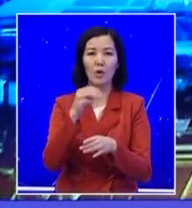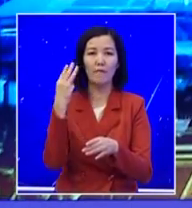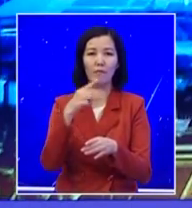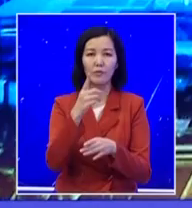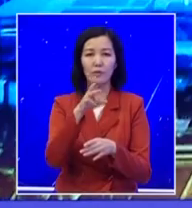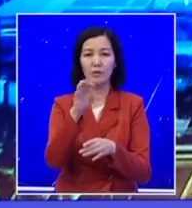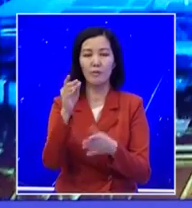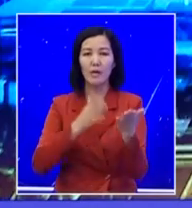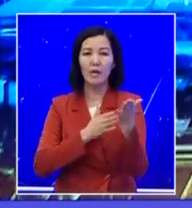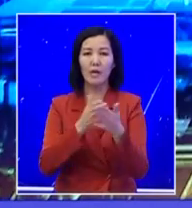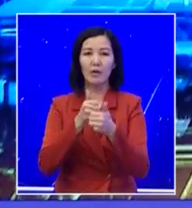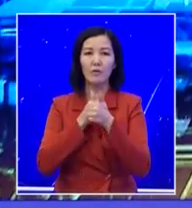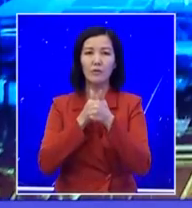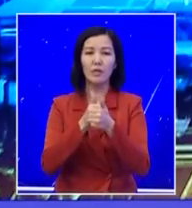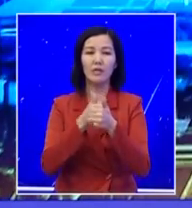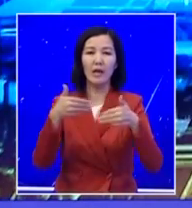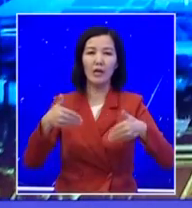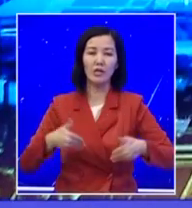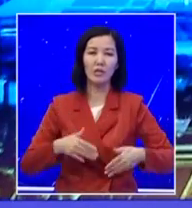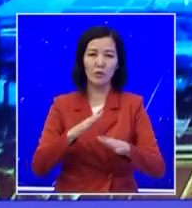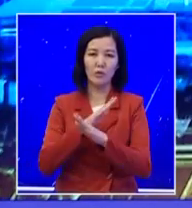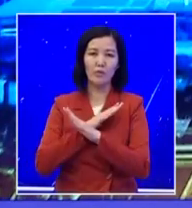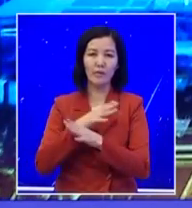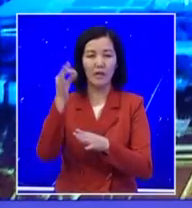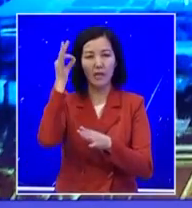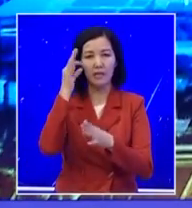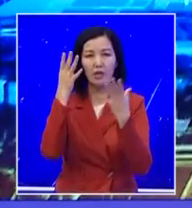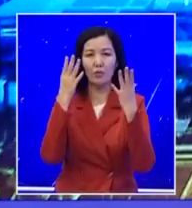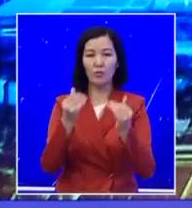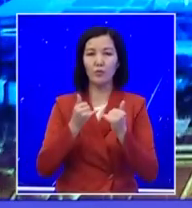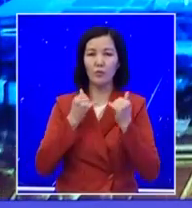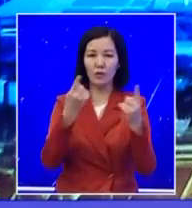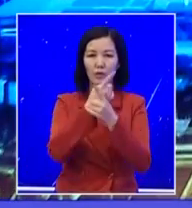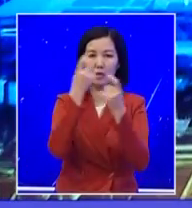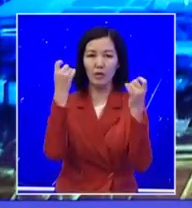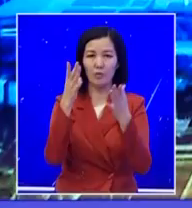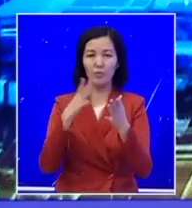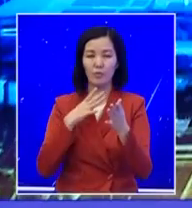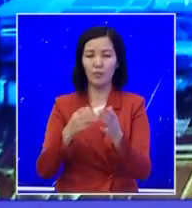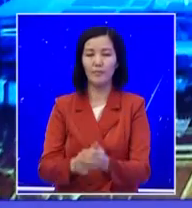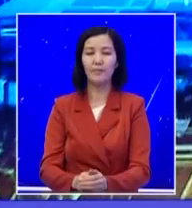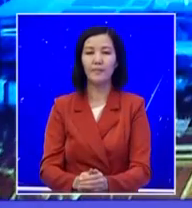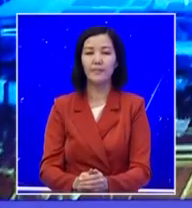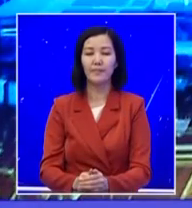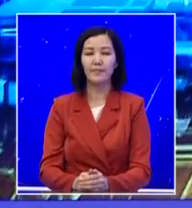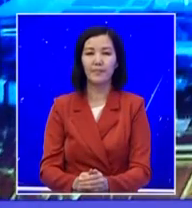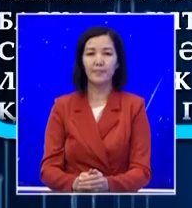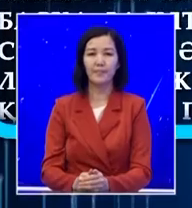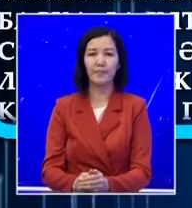мамыр саяси қуғын-сүргін және ашаршылық құрбандарын еске алу күніне орай жариялаған үндеуінде атап өтті.